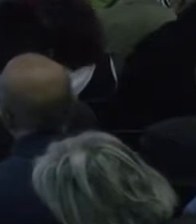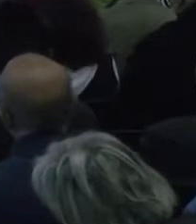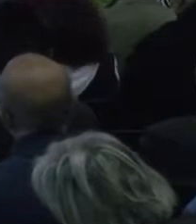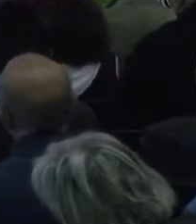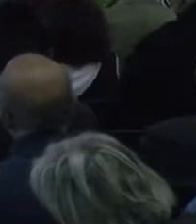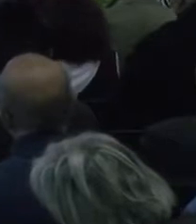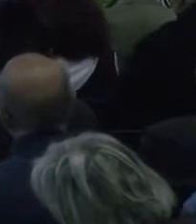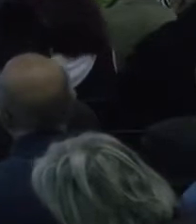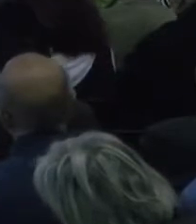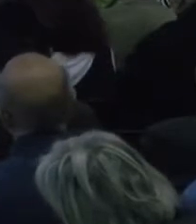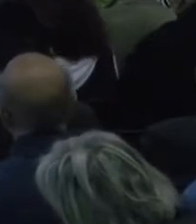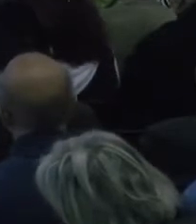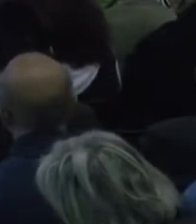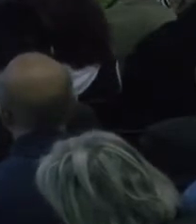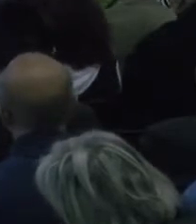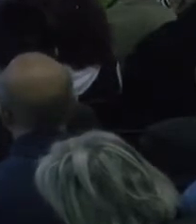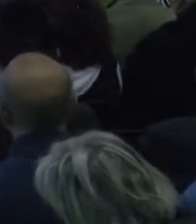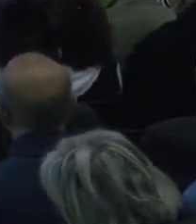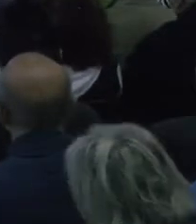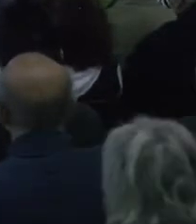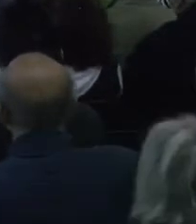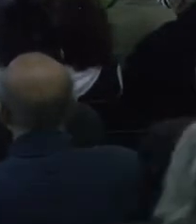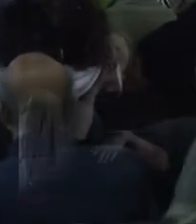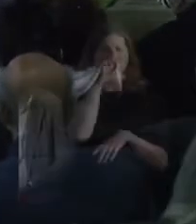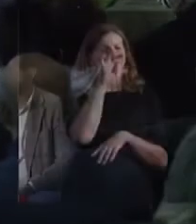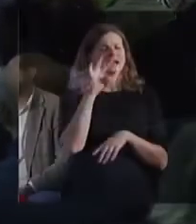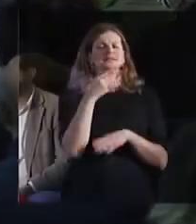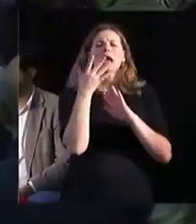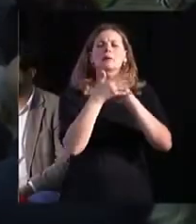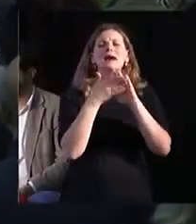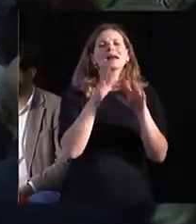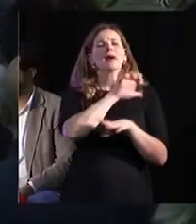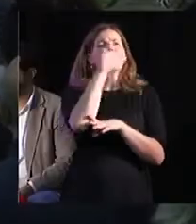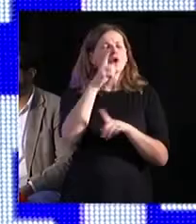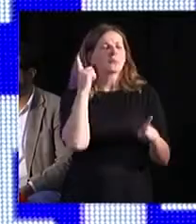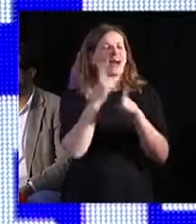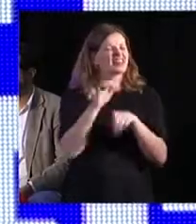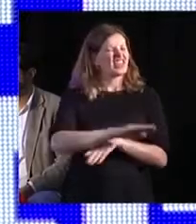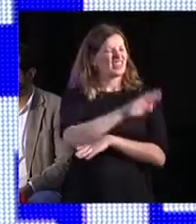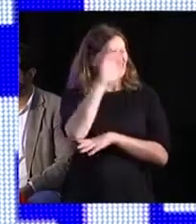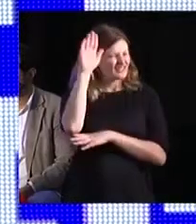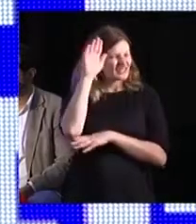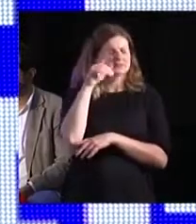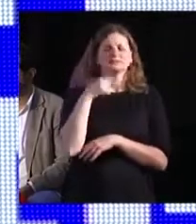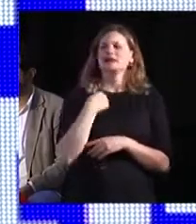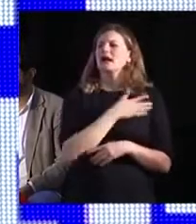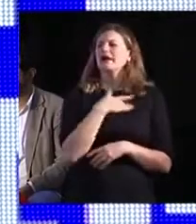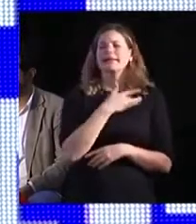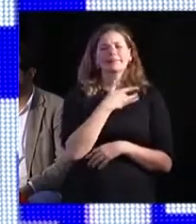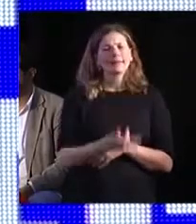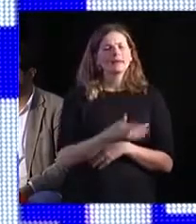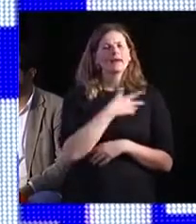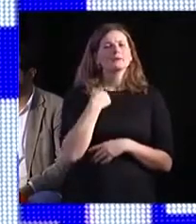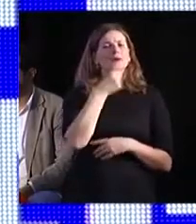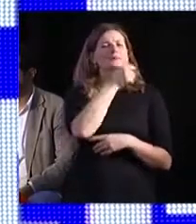Gràcies, Ernest. L'Ernest parlava de l'Europa antifeixista. Deixeu que enviï el meu